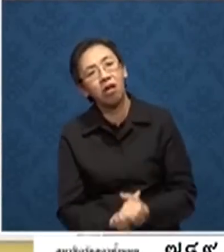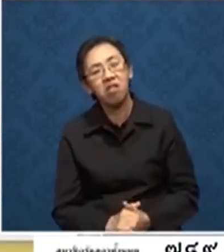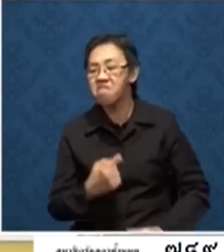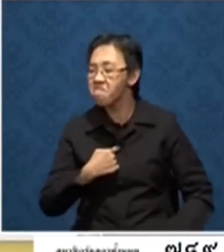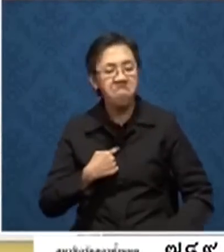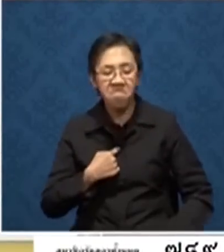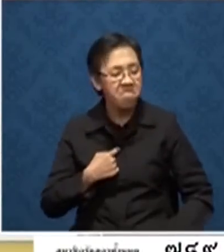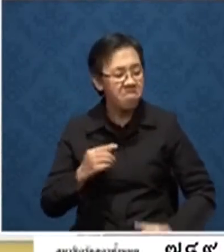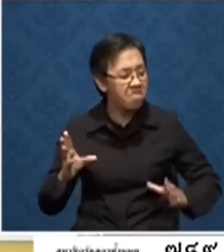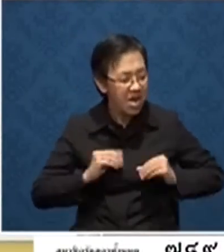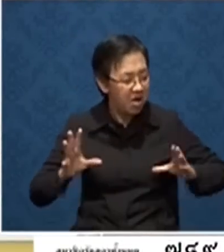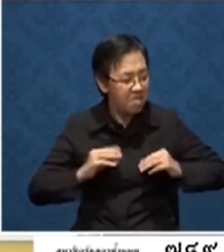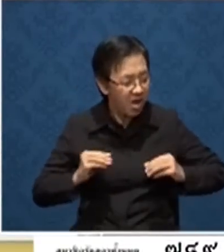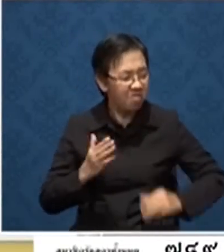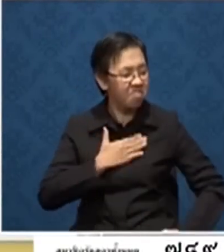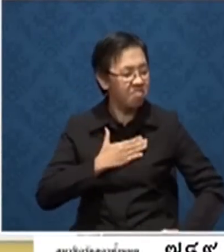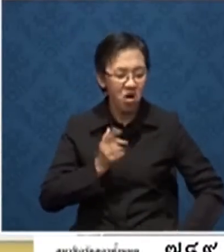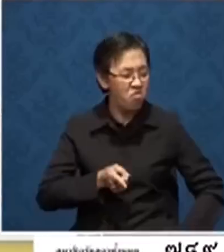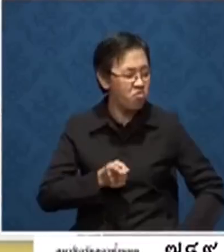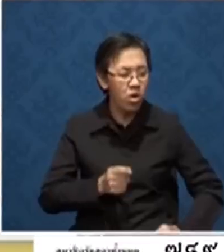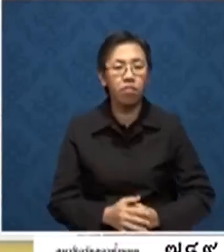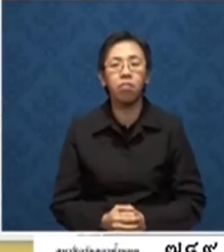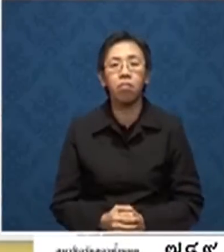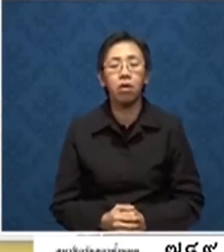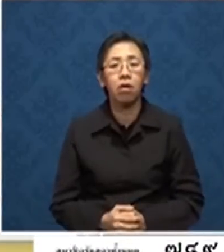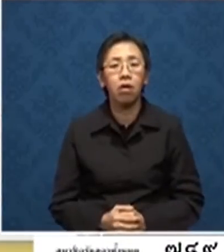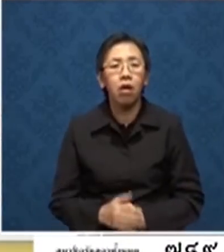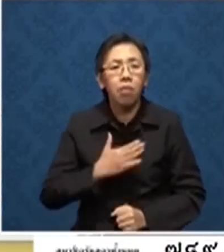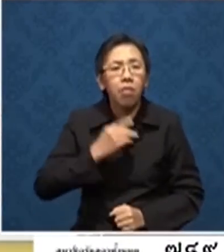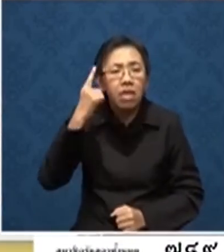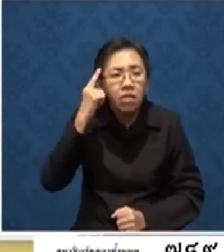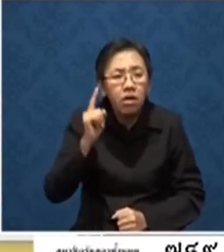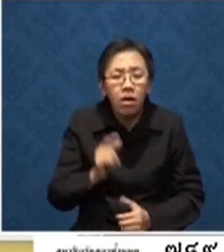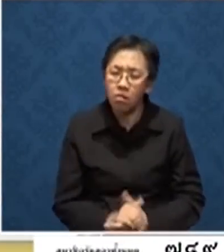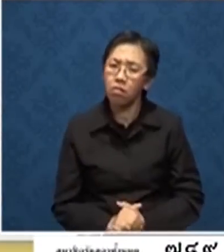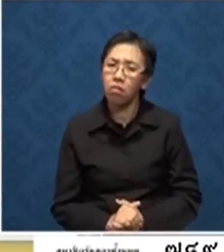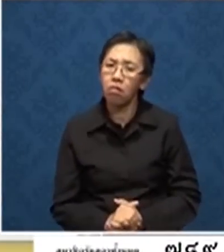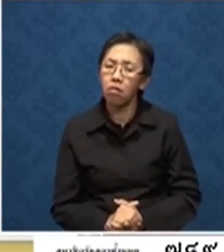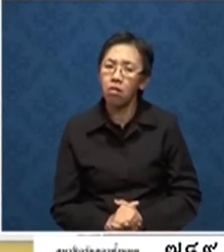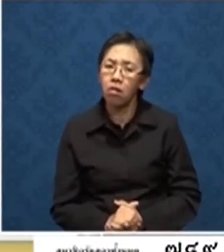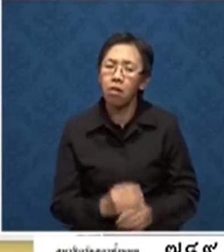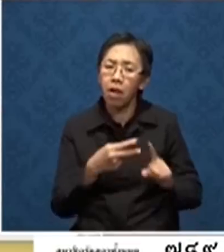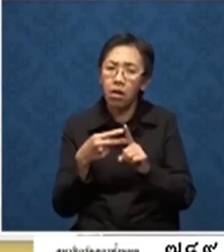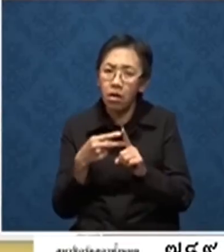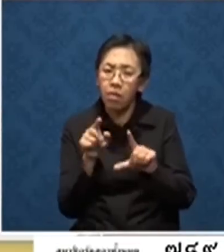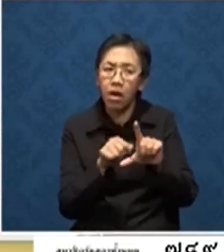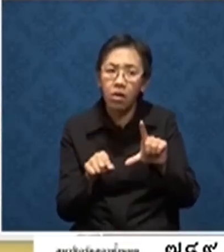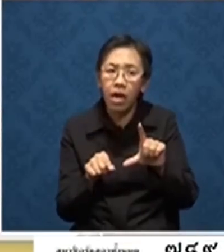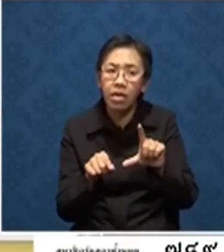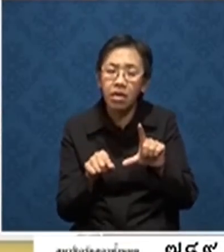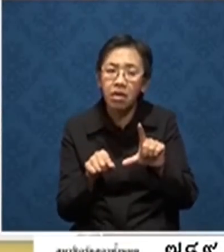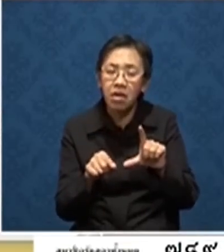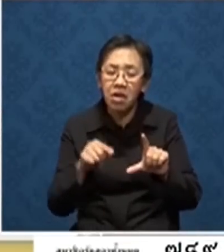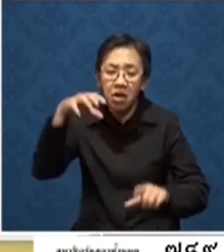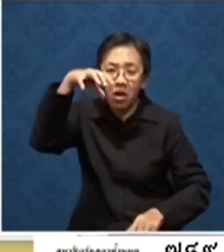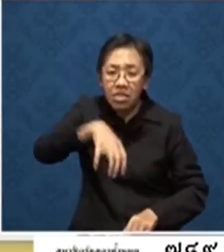ไม่ยอมนี่คือจุดยืนกูเหมือนกับทำให้ผมคิดได้ว่าเฮ้ยพรรคอนาคตใหม่กับพรรคก้าวไกลเกิดมา